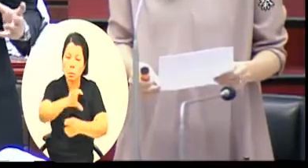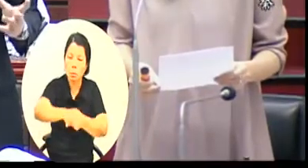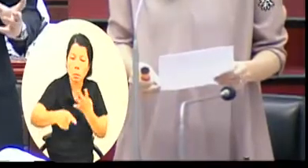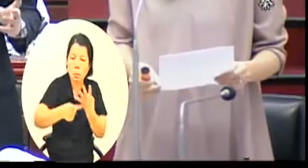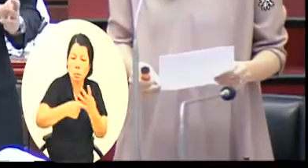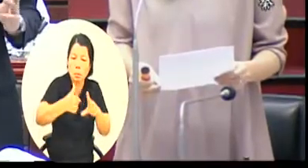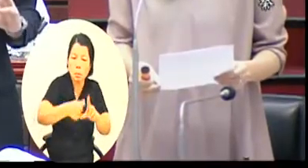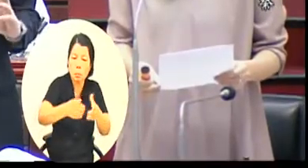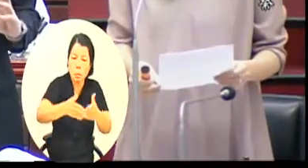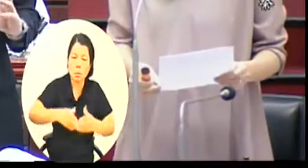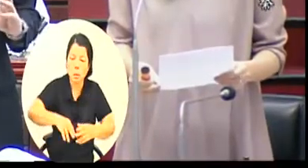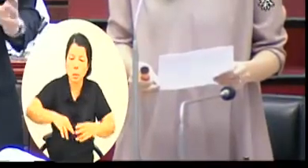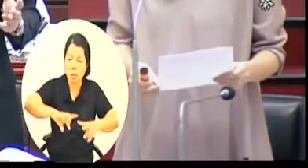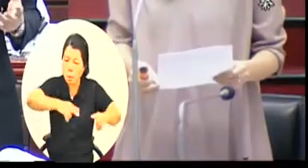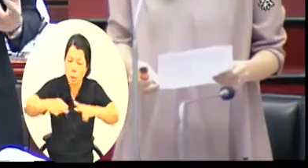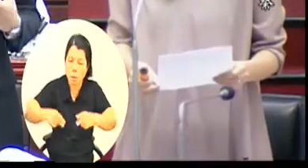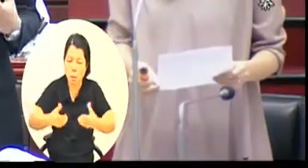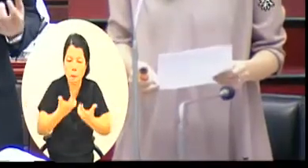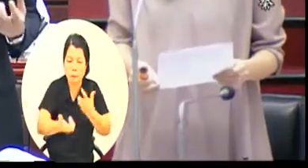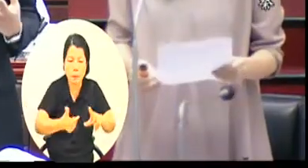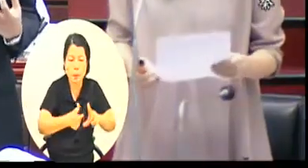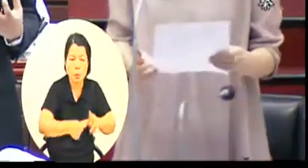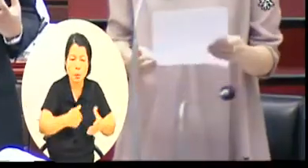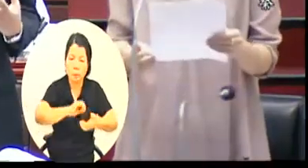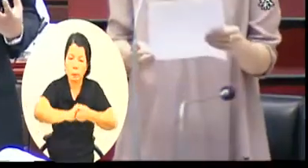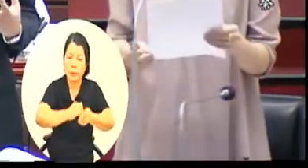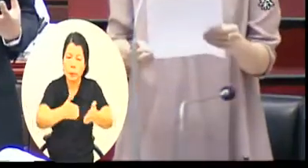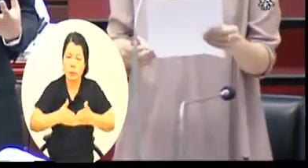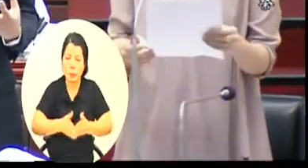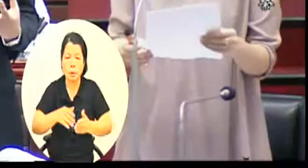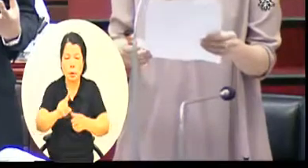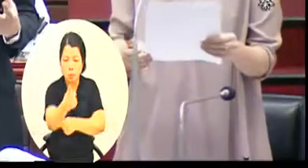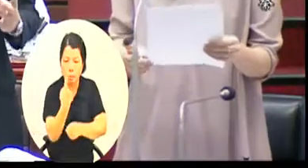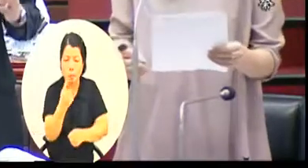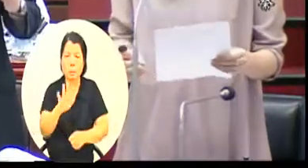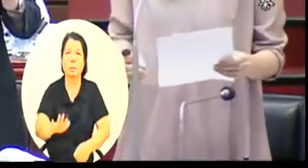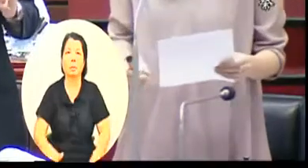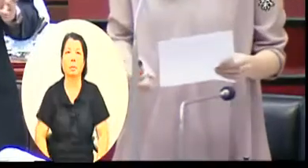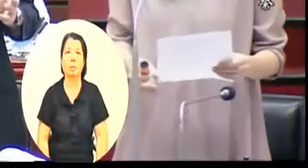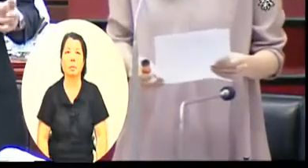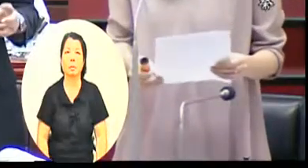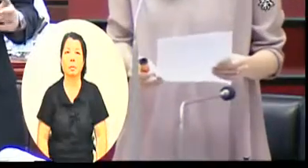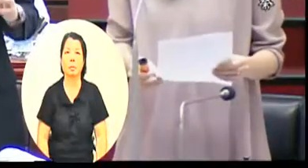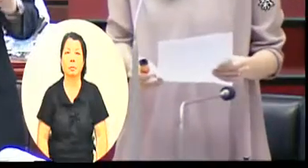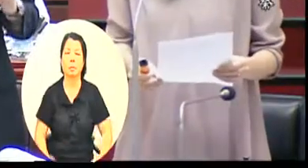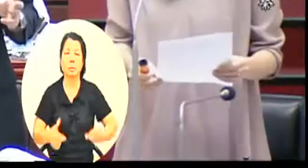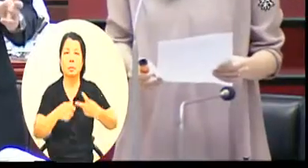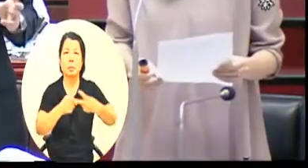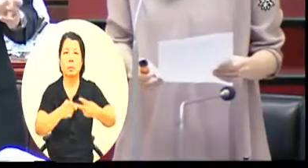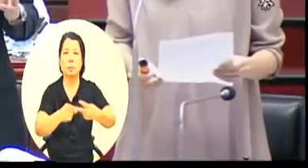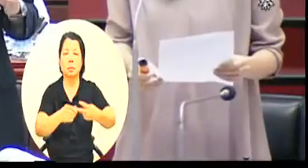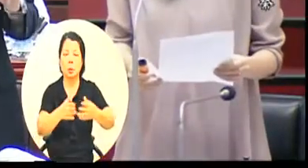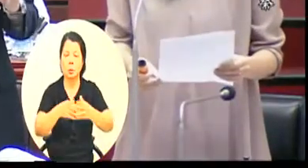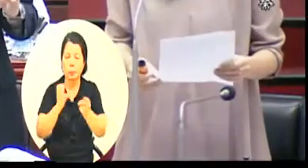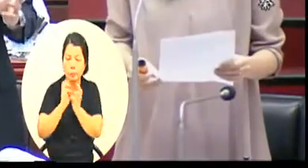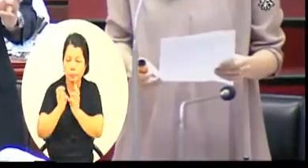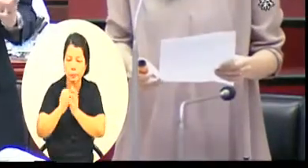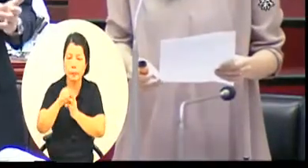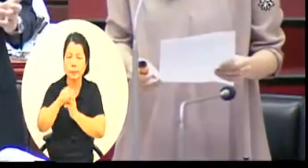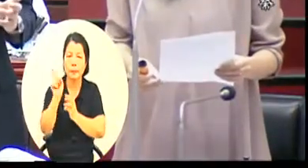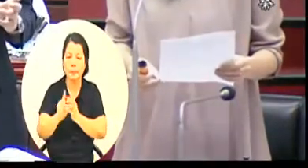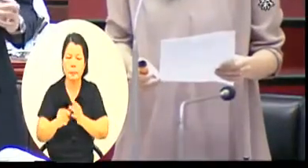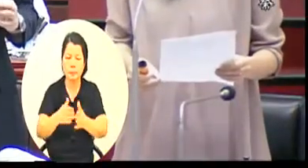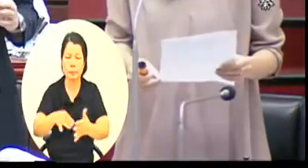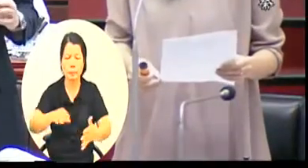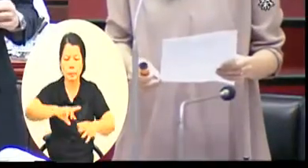它调整成其他分区，所以它一定有一个起始的原因嘛。那再来就是我们去细究说，到底这样的